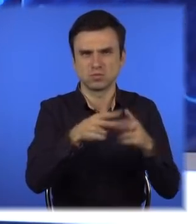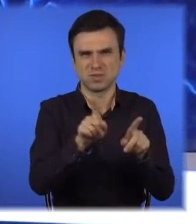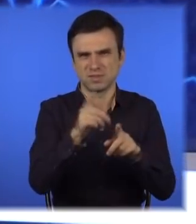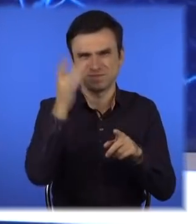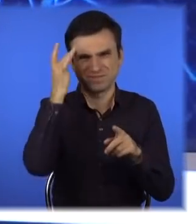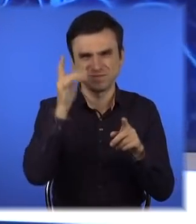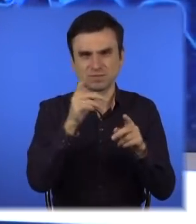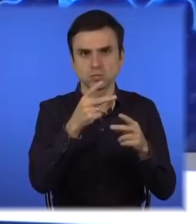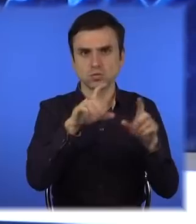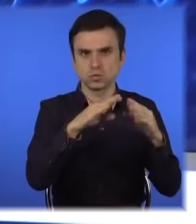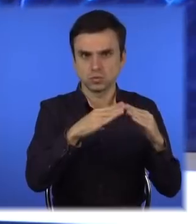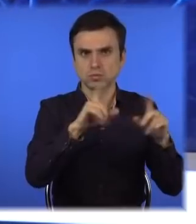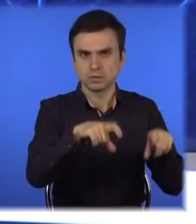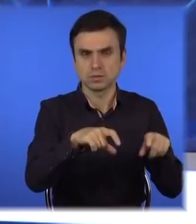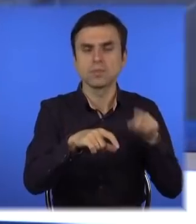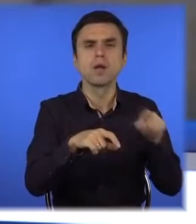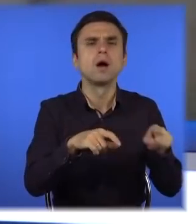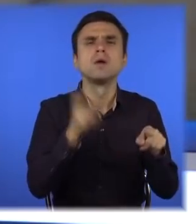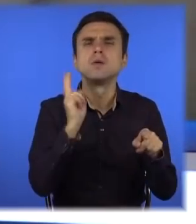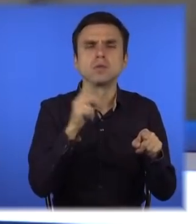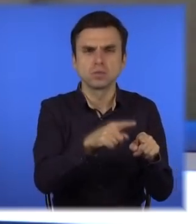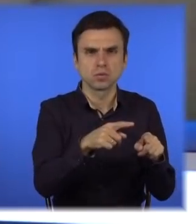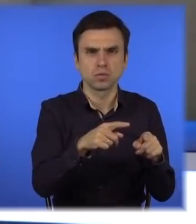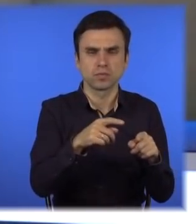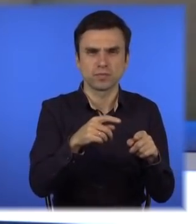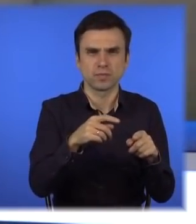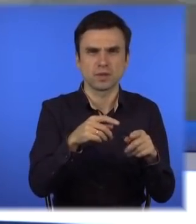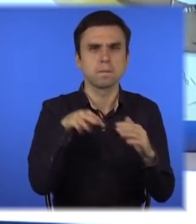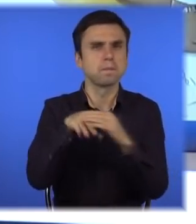Справа Островського. Чоловік, який вдарив журналіста, залишиться на